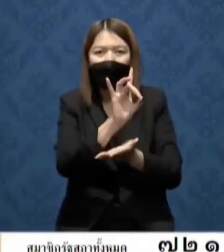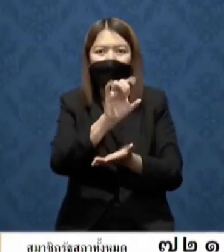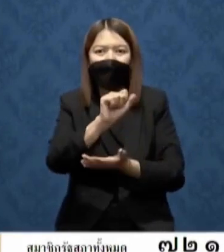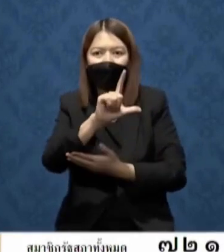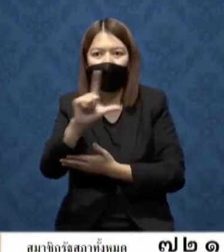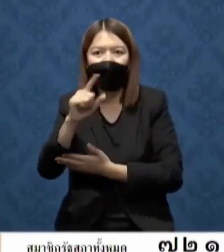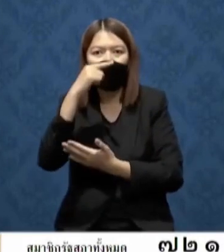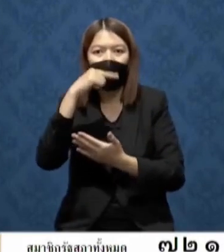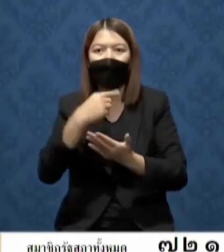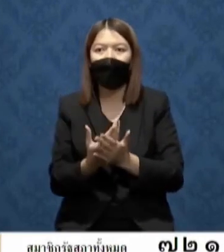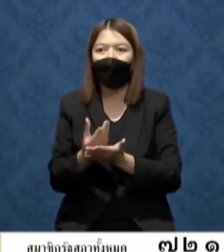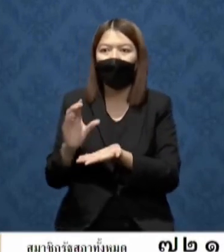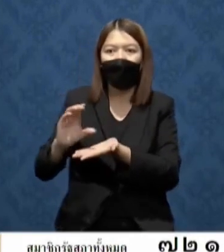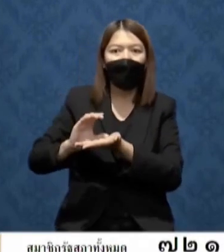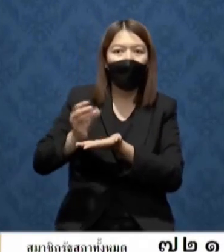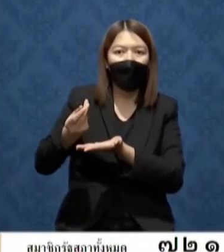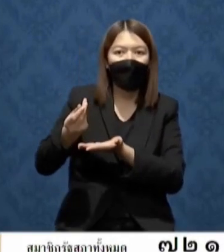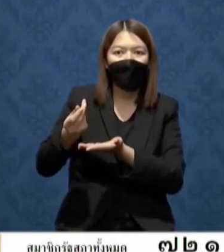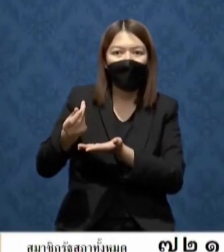แนกวาล้าน ประเทศไทยได้เทาไ่ครับ